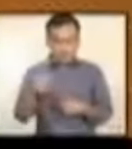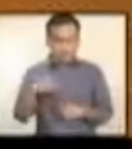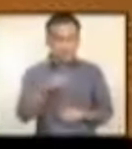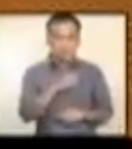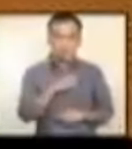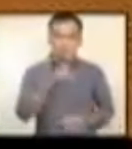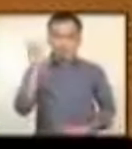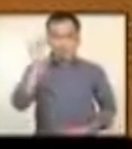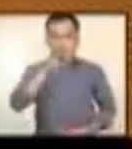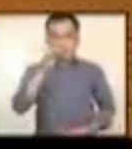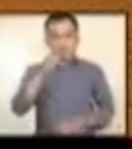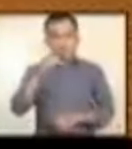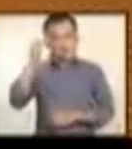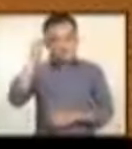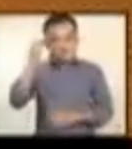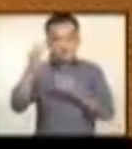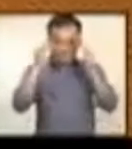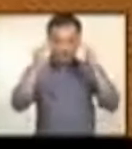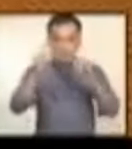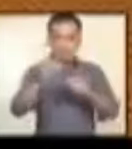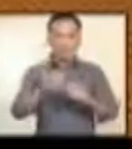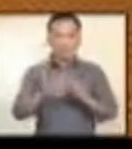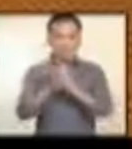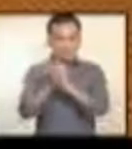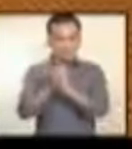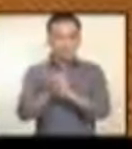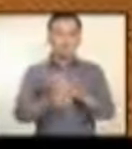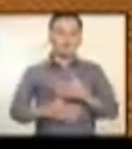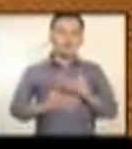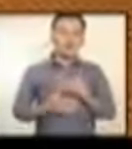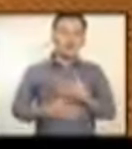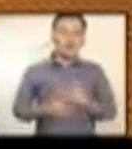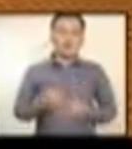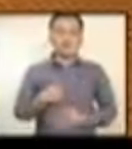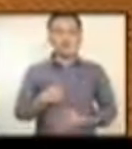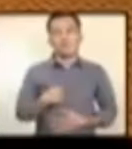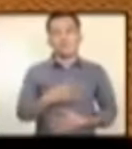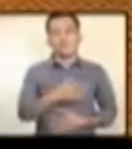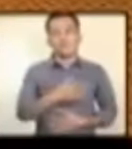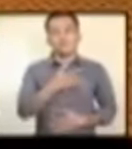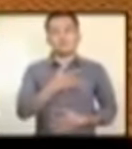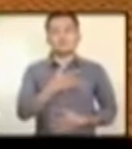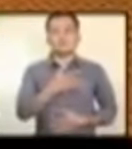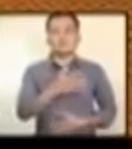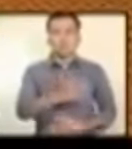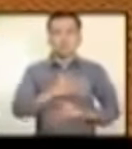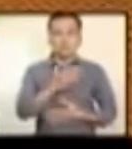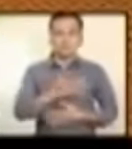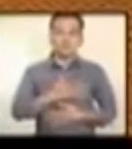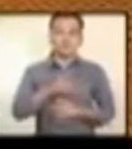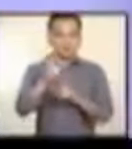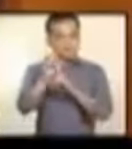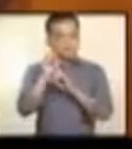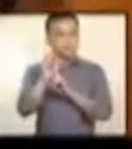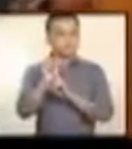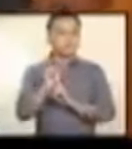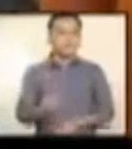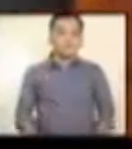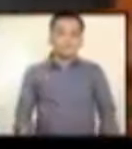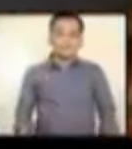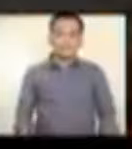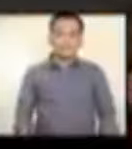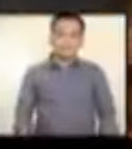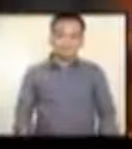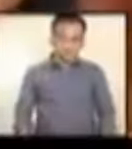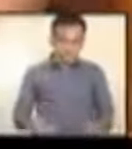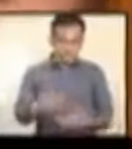Pilipinong bumati, parang tuwang-tuwa sila. Doon ko nararamdaman yung kaligayahan at saka yung achievement.